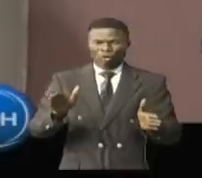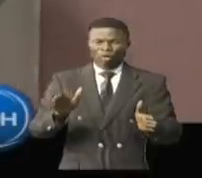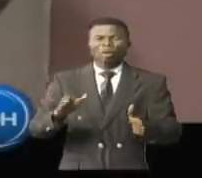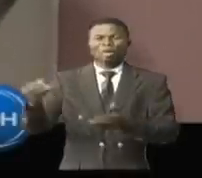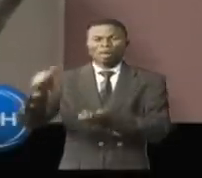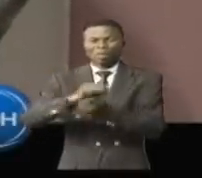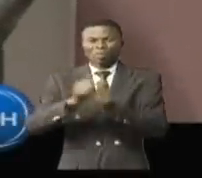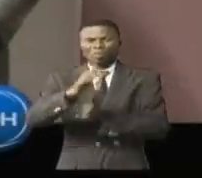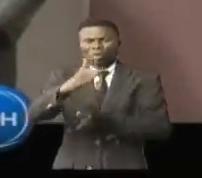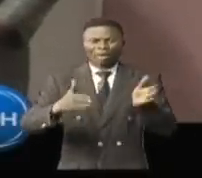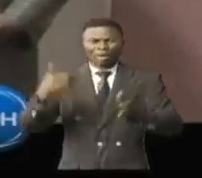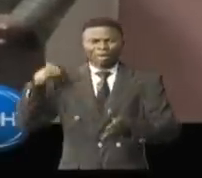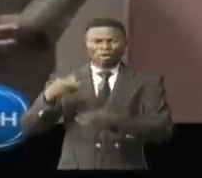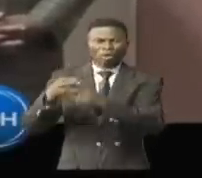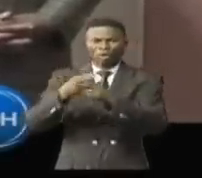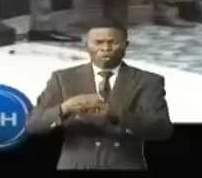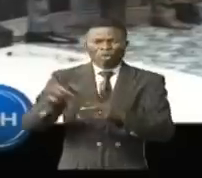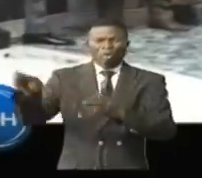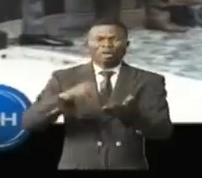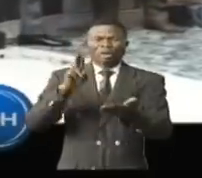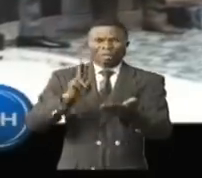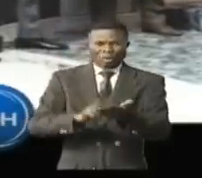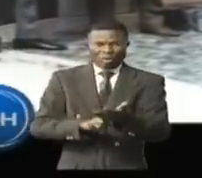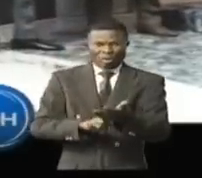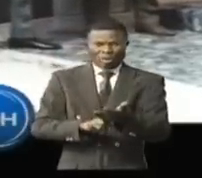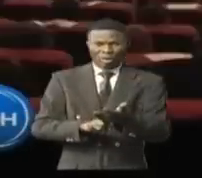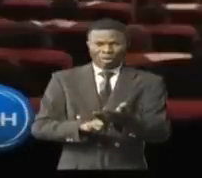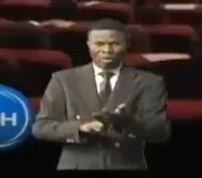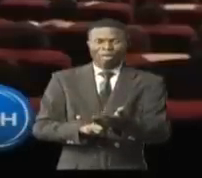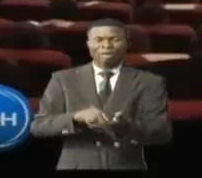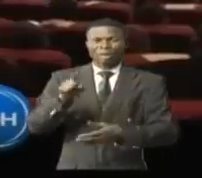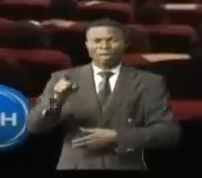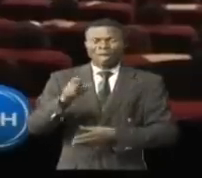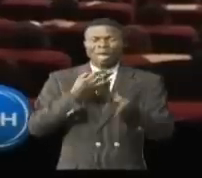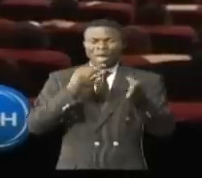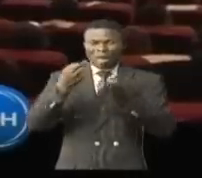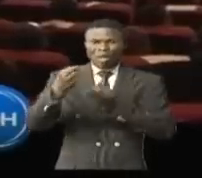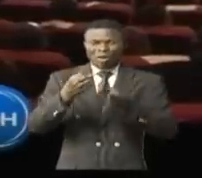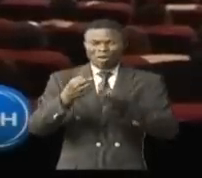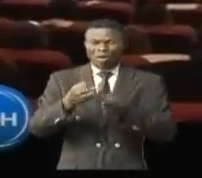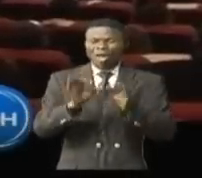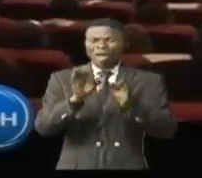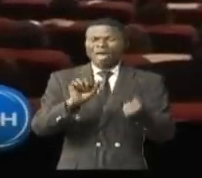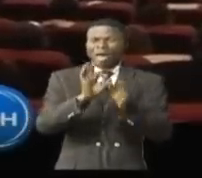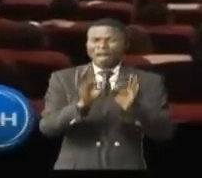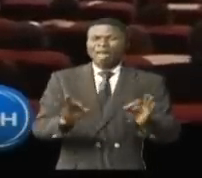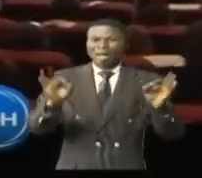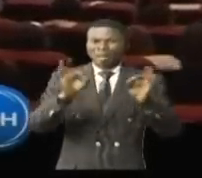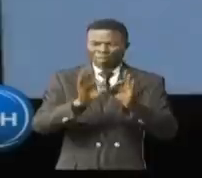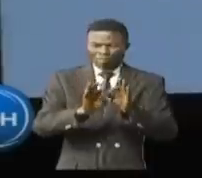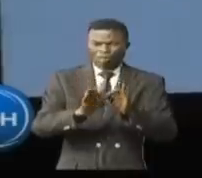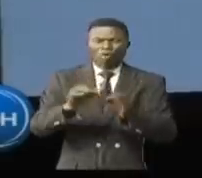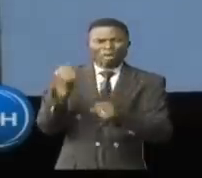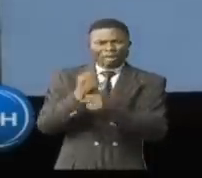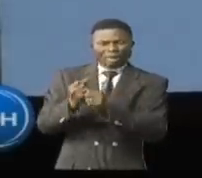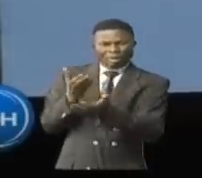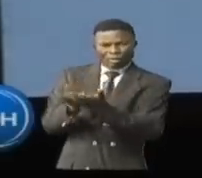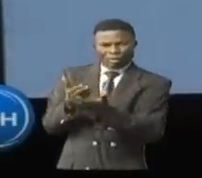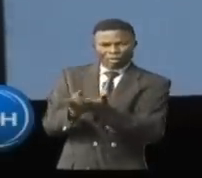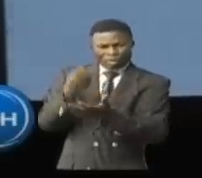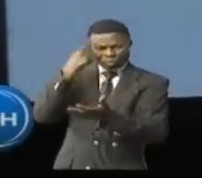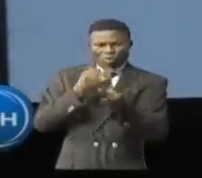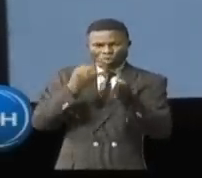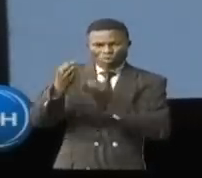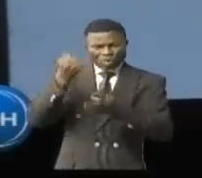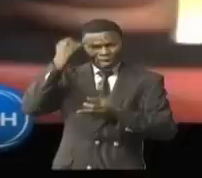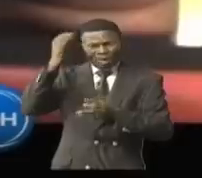des régulations et des contrôles des assurances, Alain Kaninda, a rappelé les fondamentaux du secteur des assurances avant d'évoquer